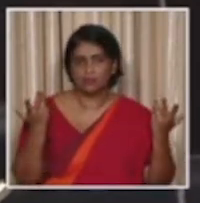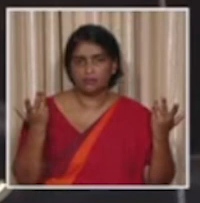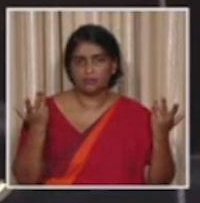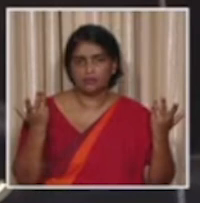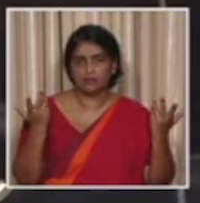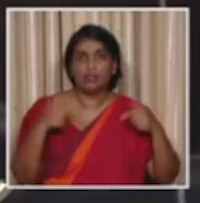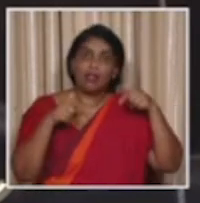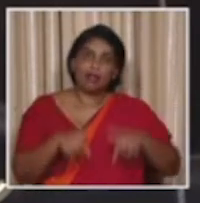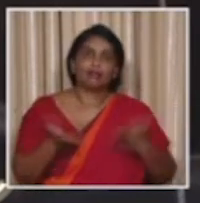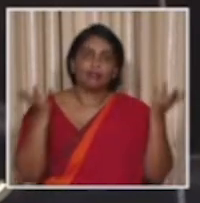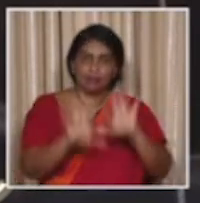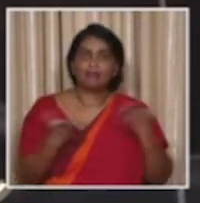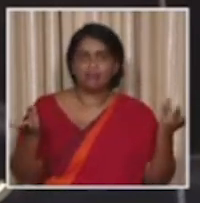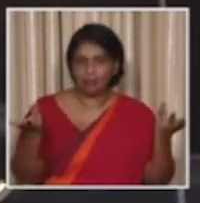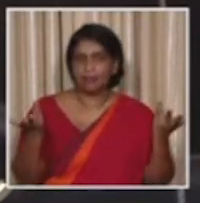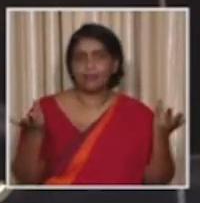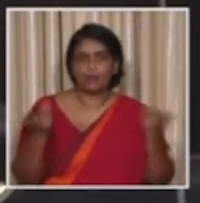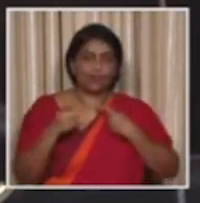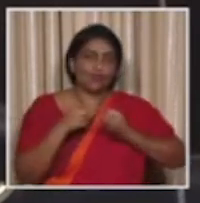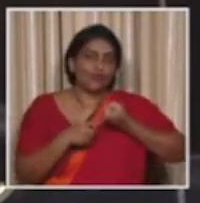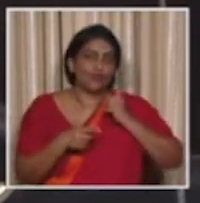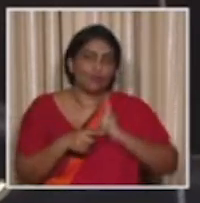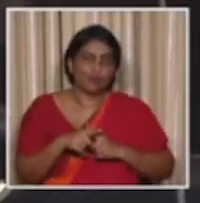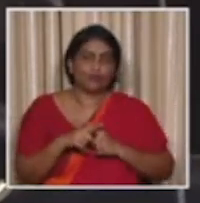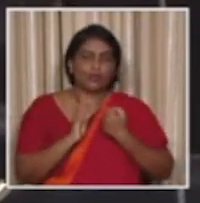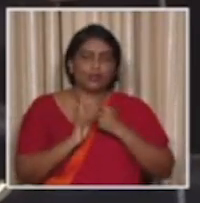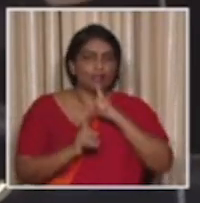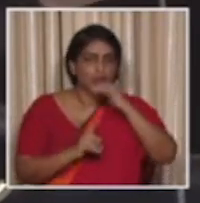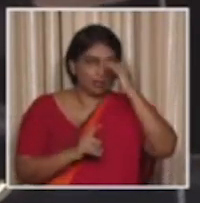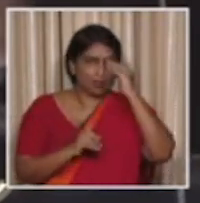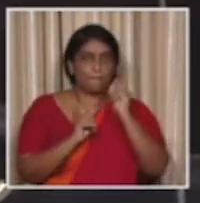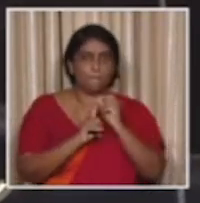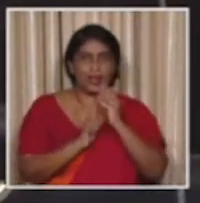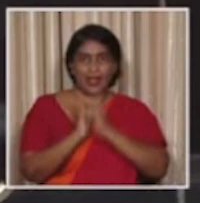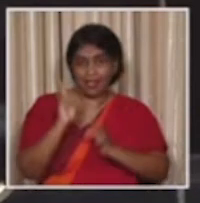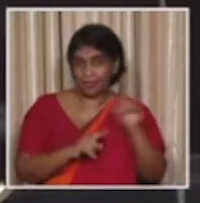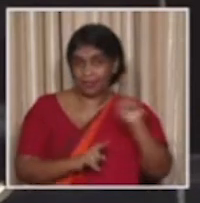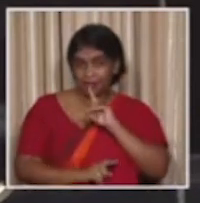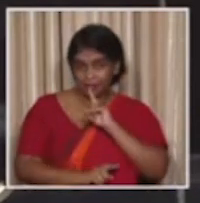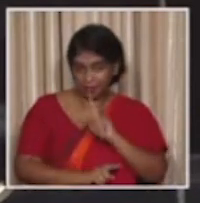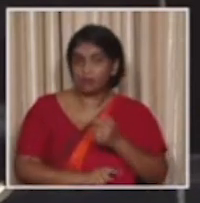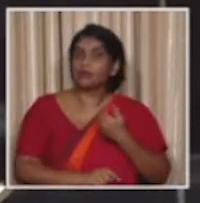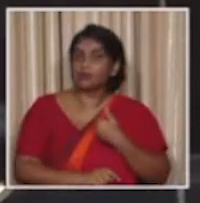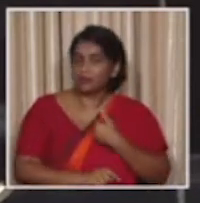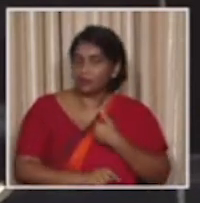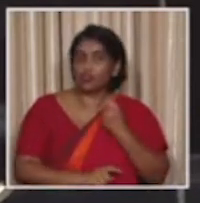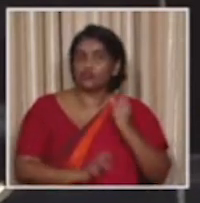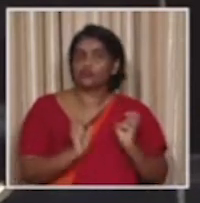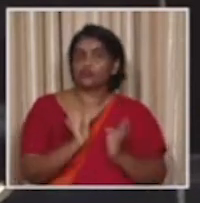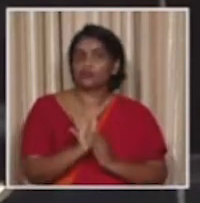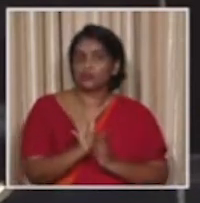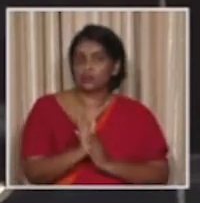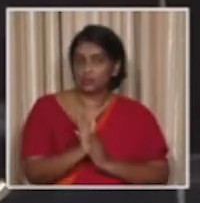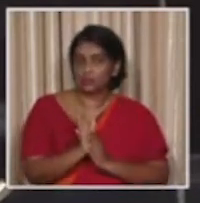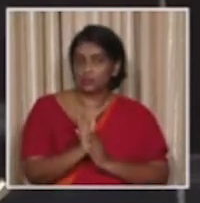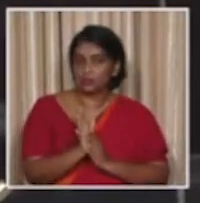නැහැ. අද රැස්වෙන්න බෑනේ. දැන් උදාහරණයක් ගරු මේ කතානායකතුමා පාර්ලිමේන්තුතුමා කිව්වා වාගේ දැන් අපේ මේ මුදල් කාර්ක සභාවෙන්